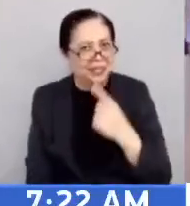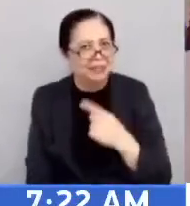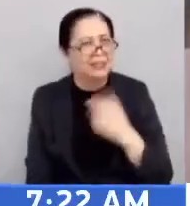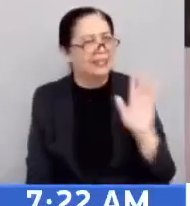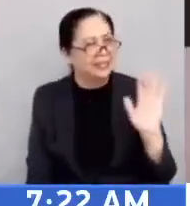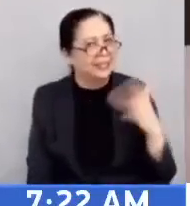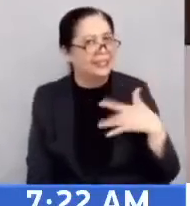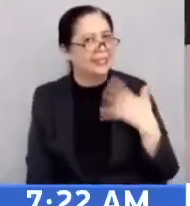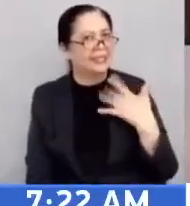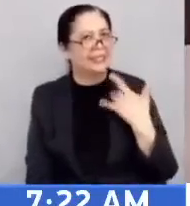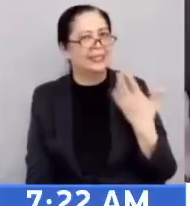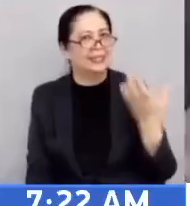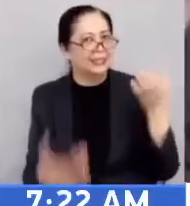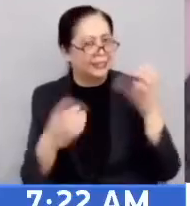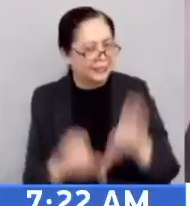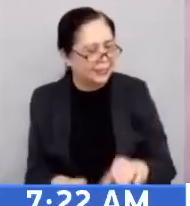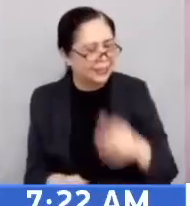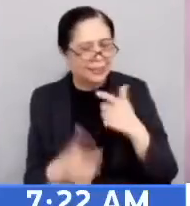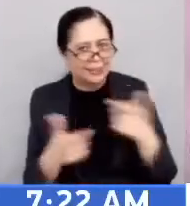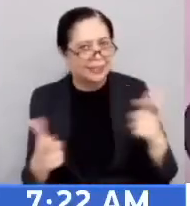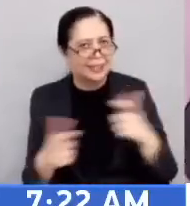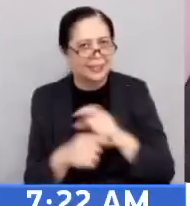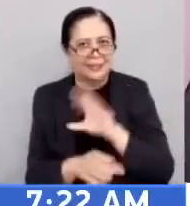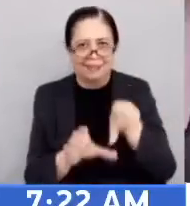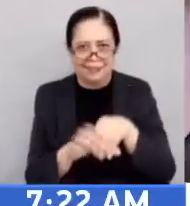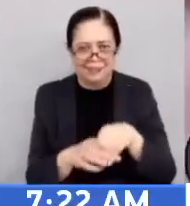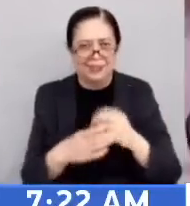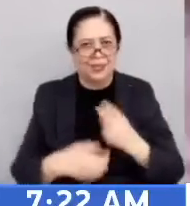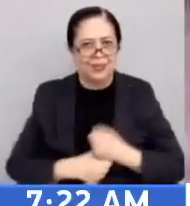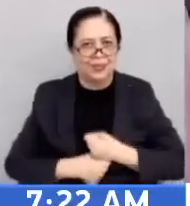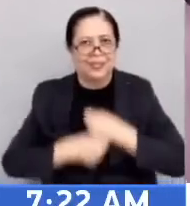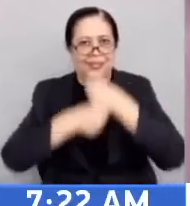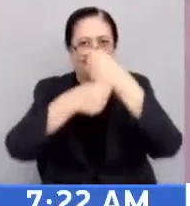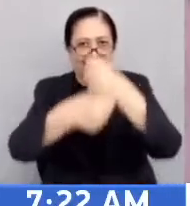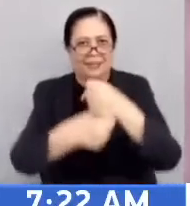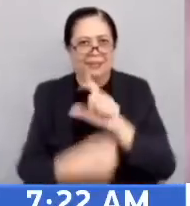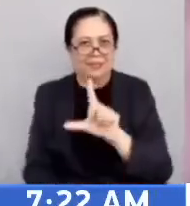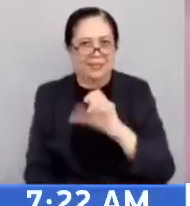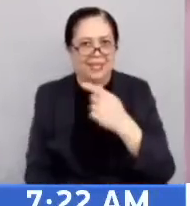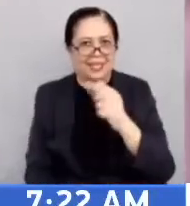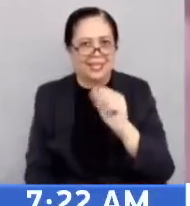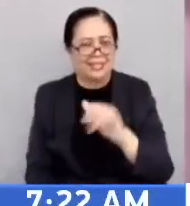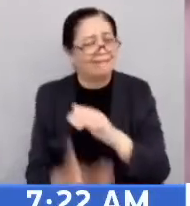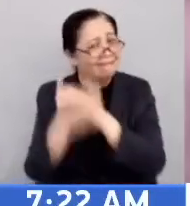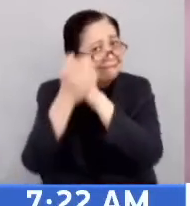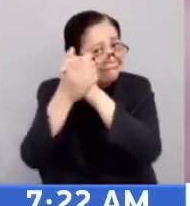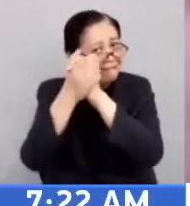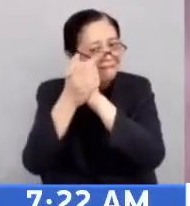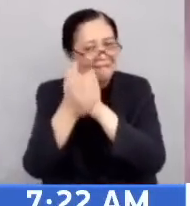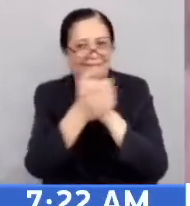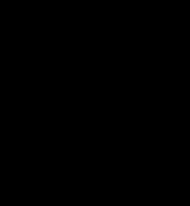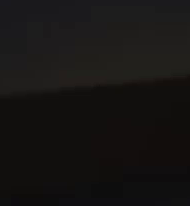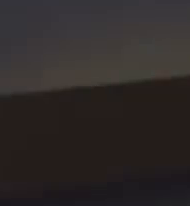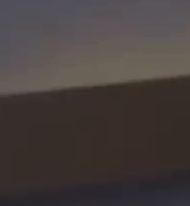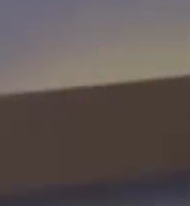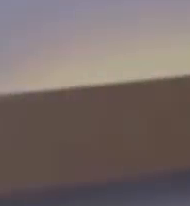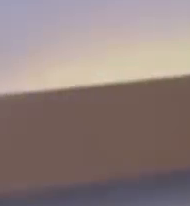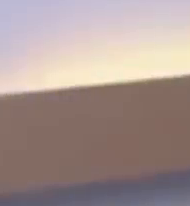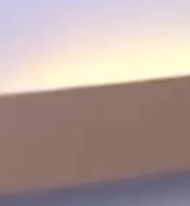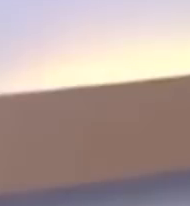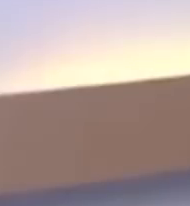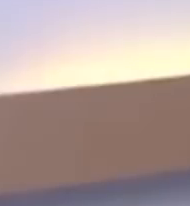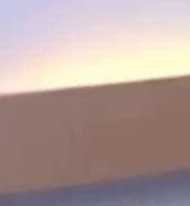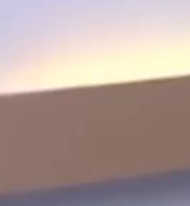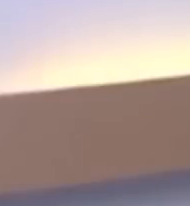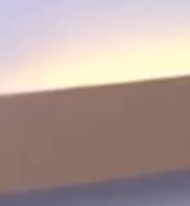break ang maging bahagi ng Voltes 5 Legacy. Congrats, guys! Congratulations!